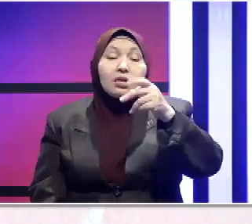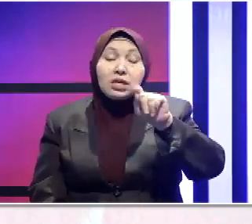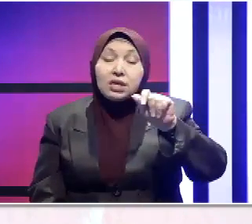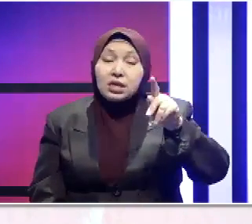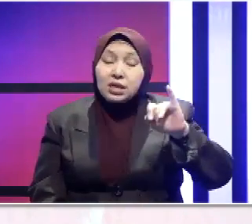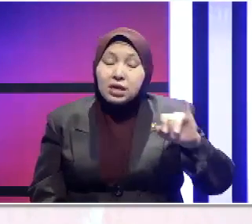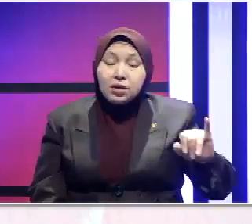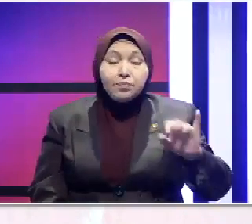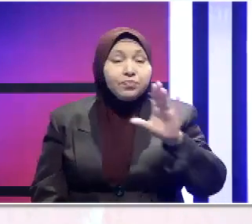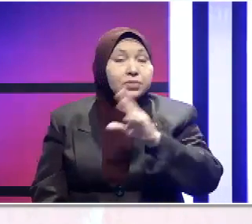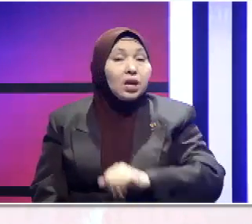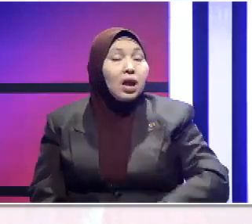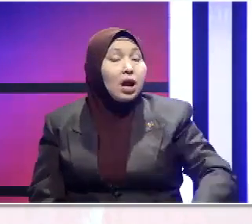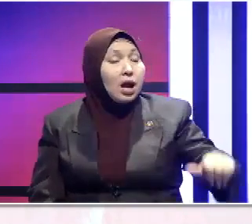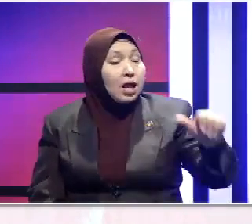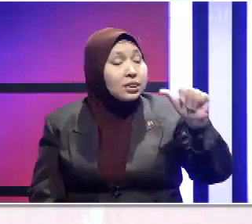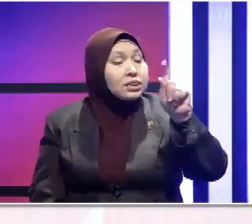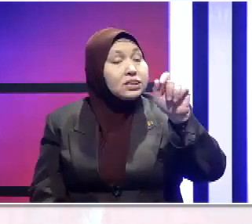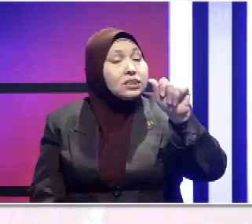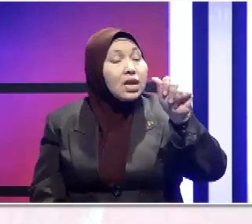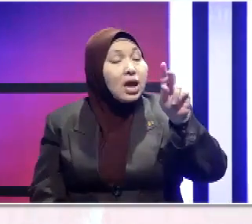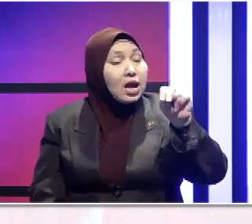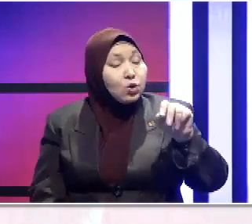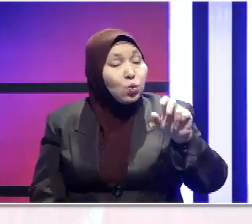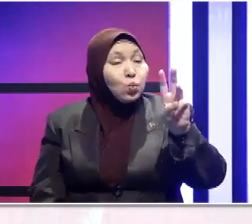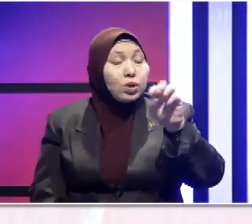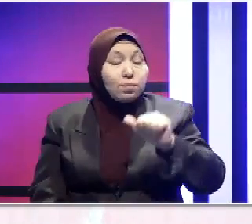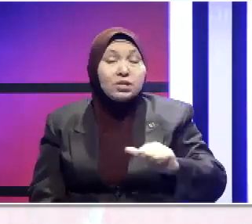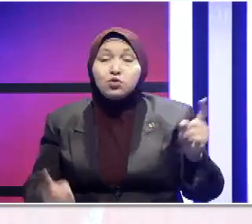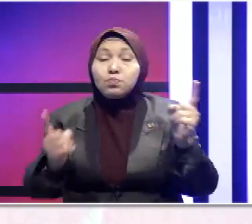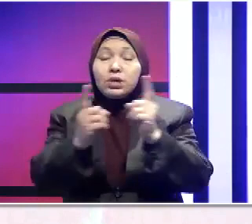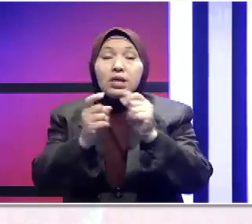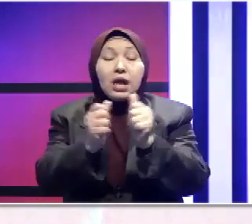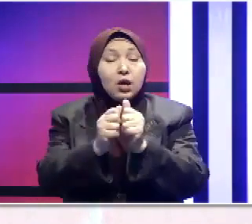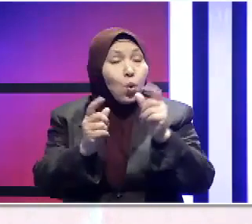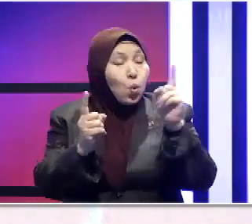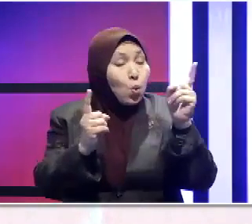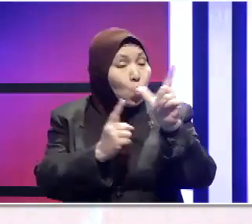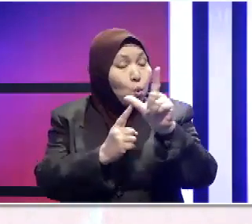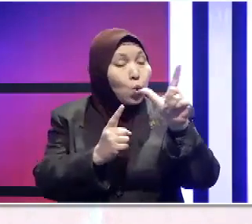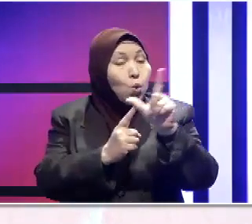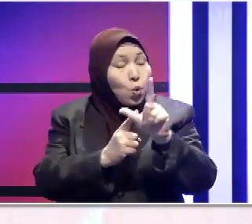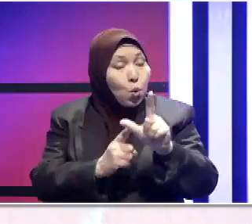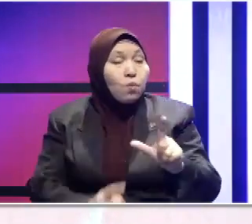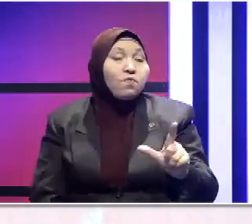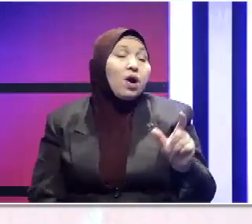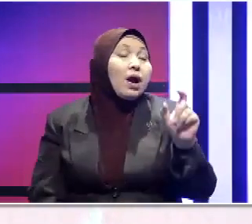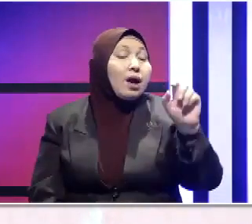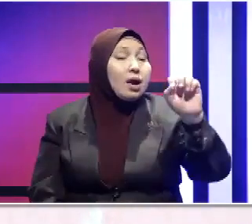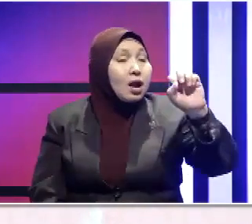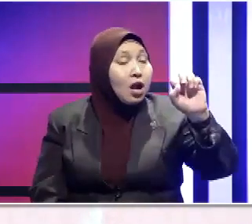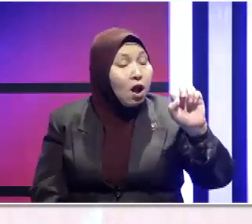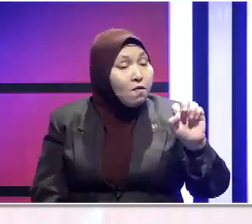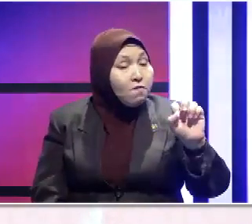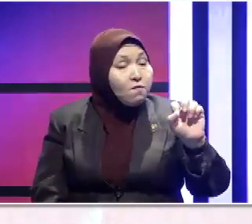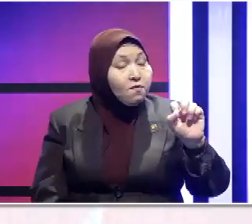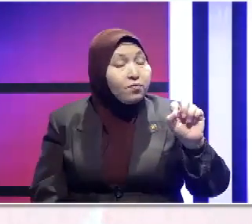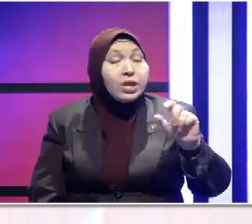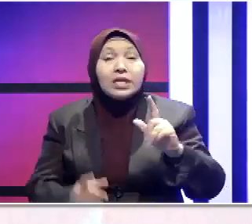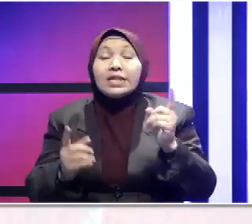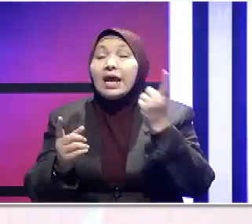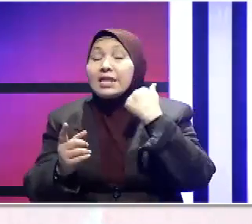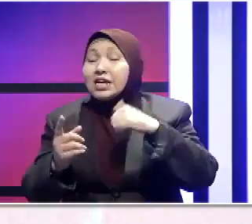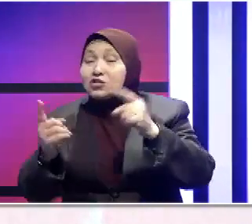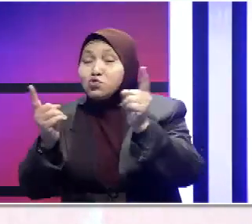qadim atau tanwin berjumpa dengan huruf Kaf tentunya juga tadi tanwir penungu Wow jadi